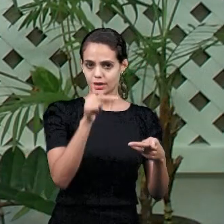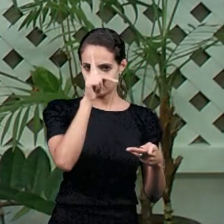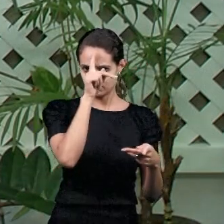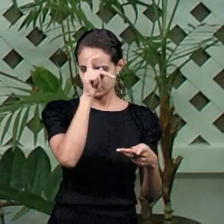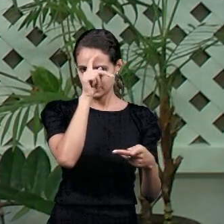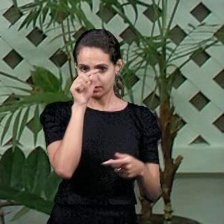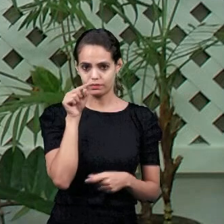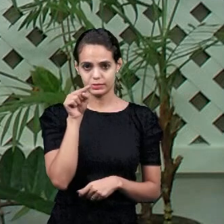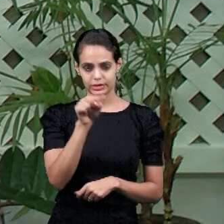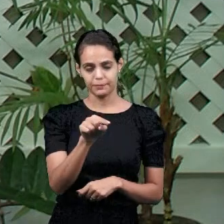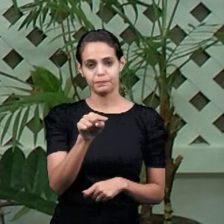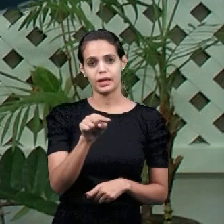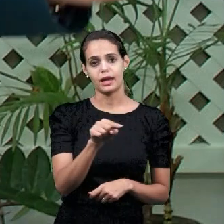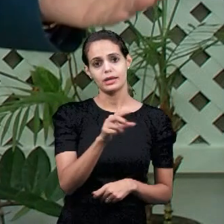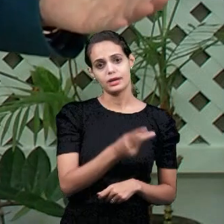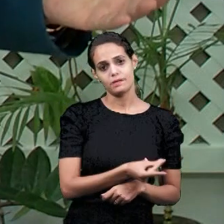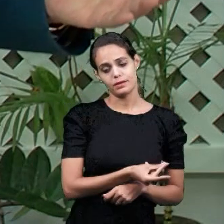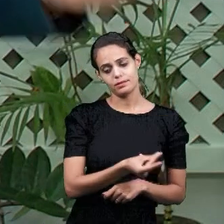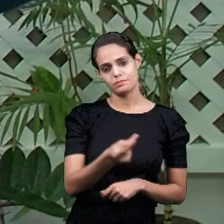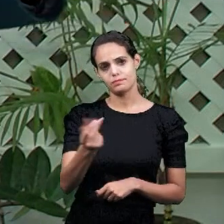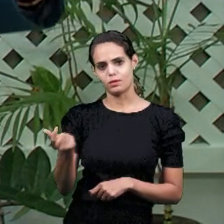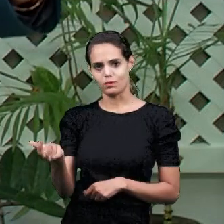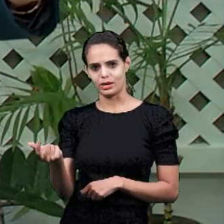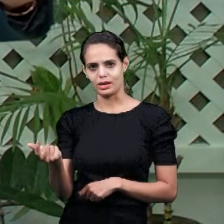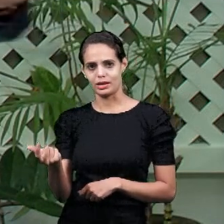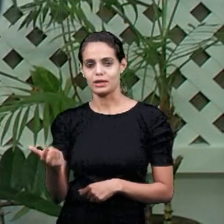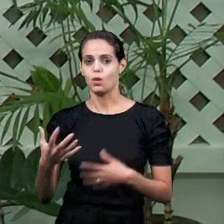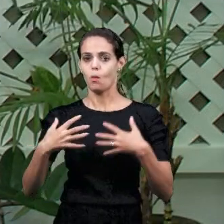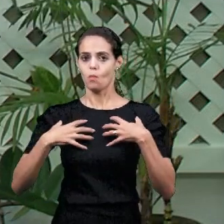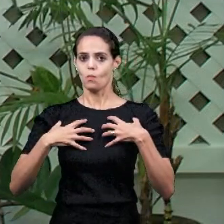continuer à regarder sa situation